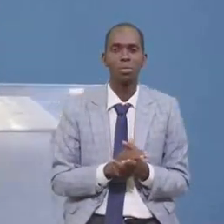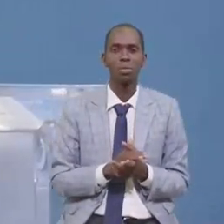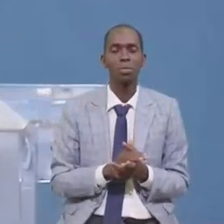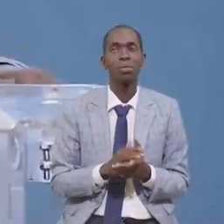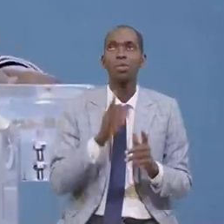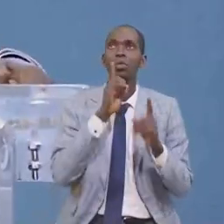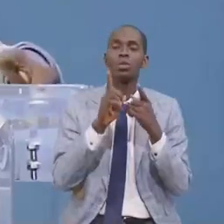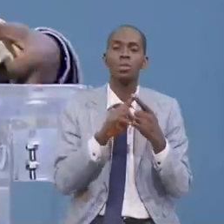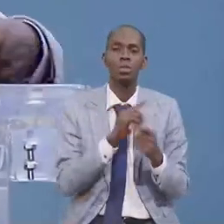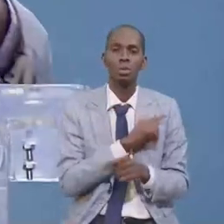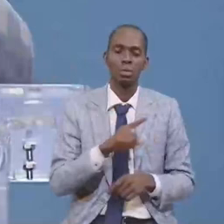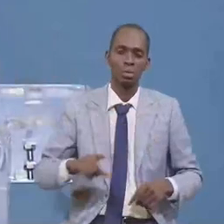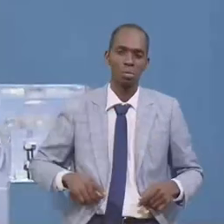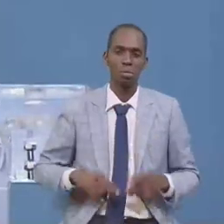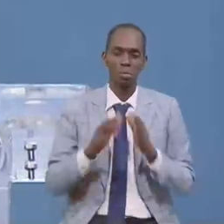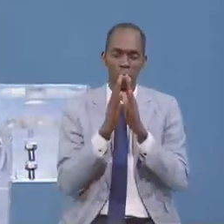Parle au Seigneur.